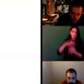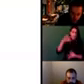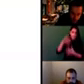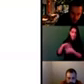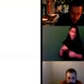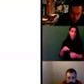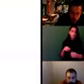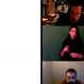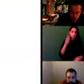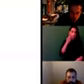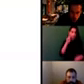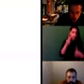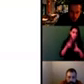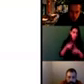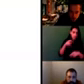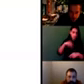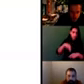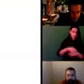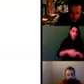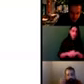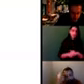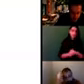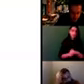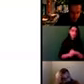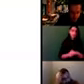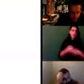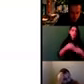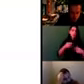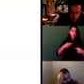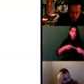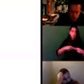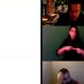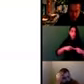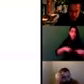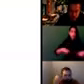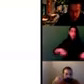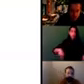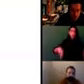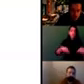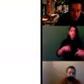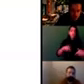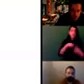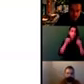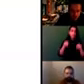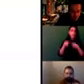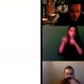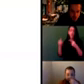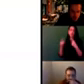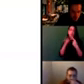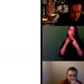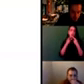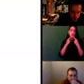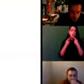başladı. Sahada olarak bütün meydandaki esnaflarla iletişim kurmaya başladık. İşte kimi mesafeliydi,